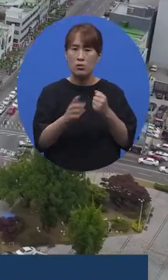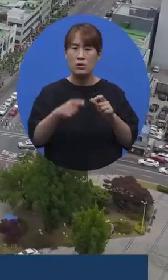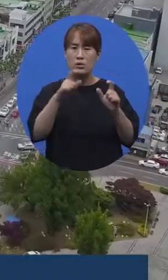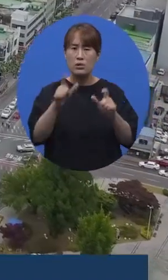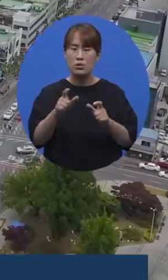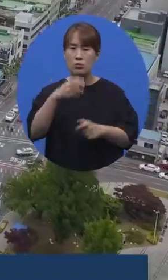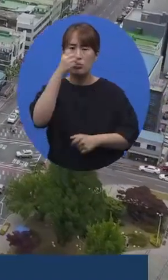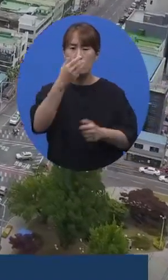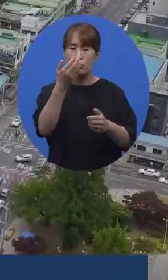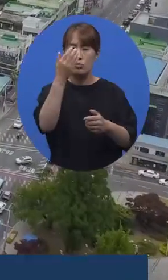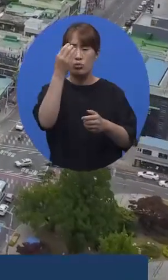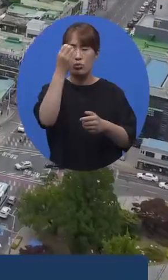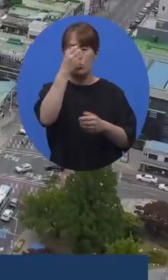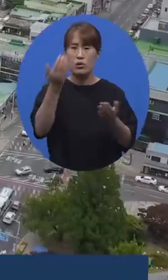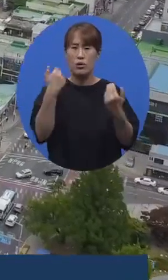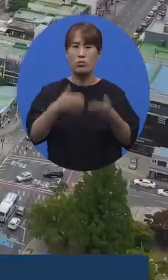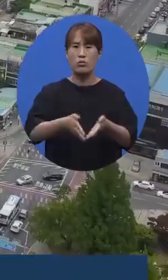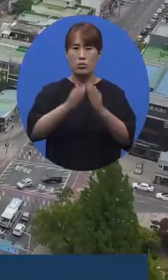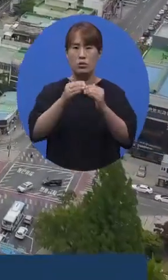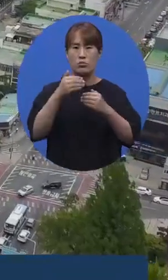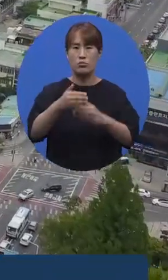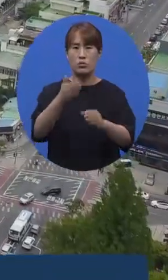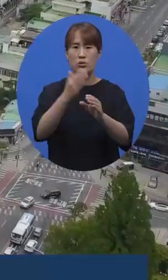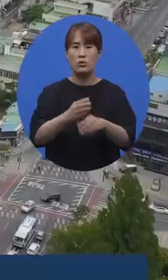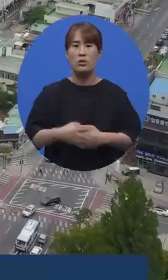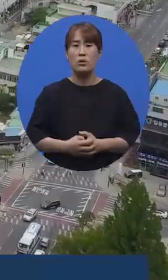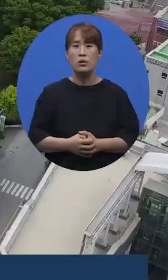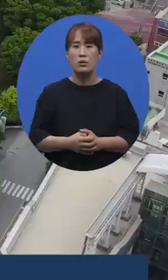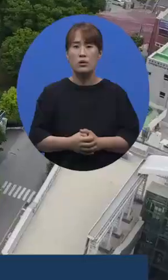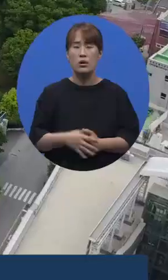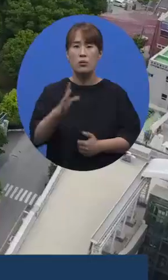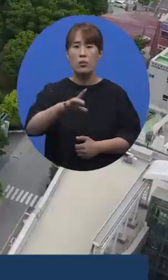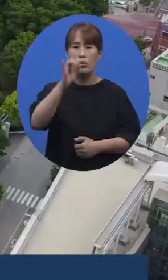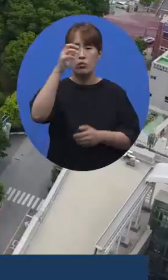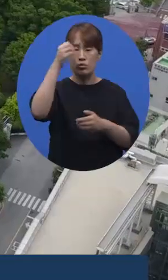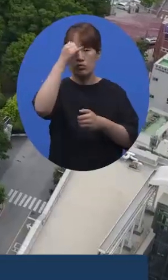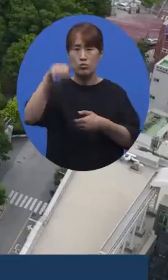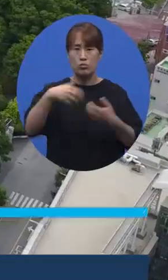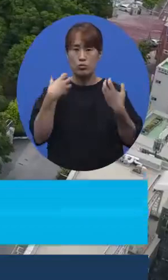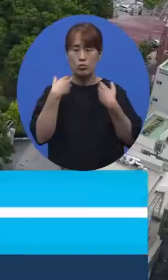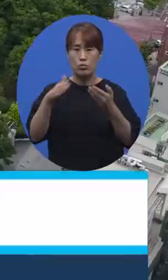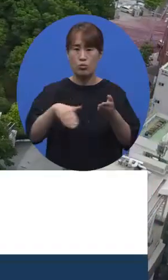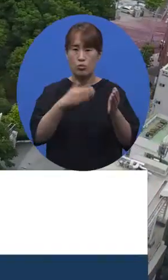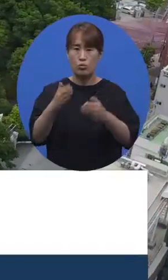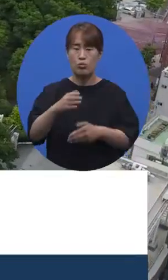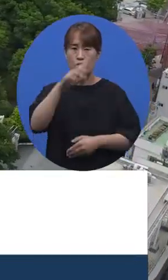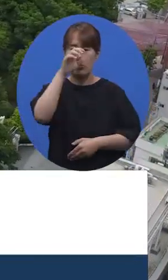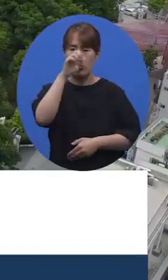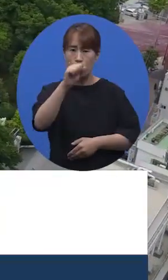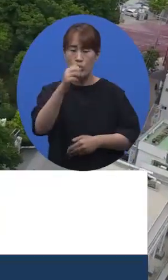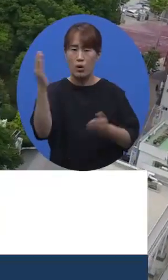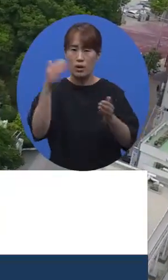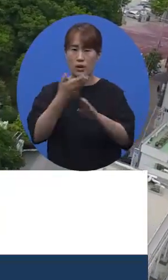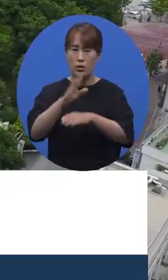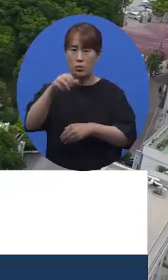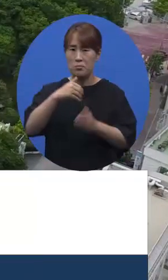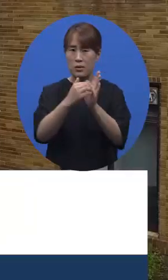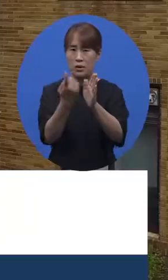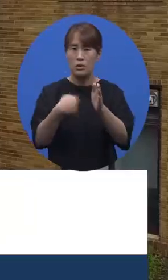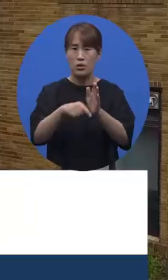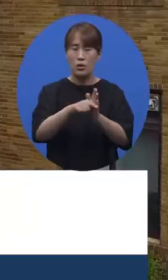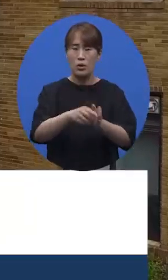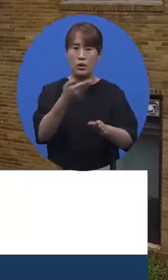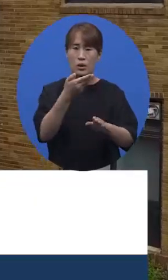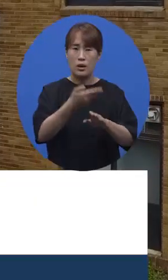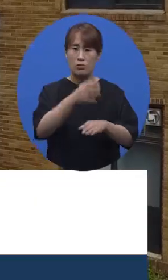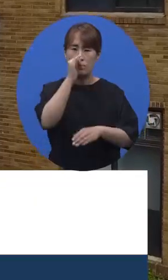이런 이유로 지역에서는 명문고 설립 추진이 진행되고 있습니다 우선 충청북도는 돈의 우수 인재 유출을 방지하고